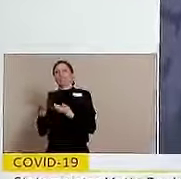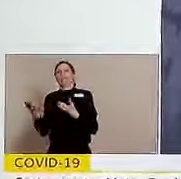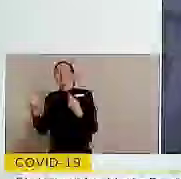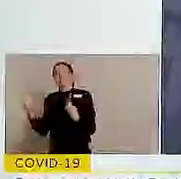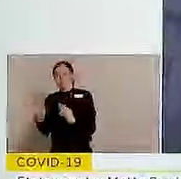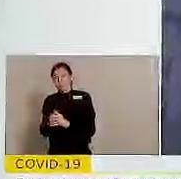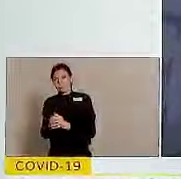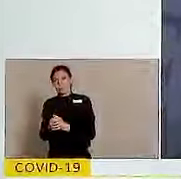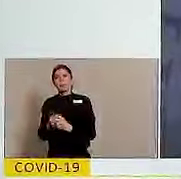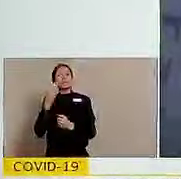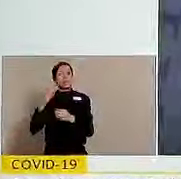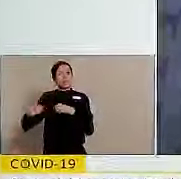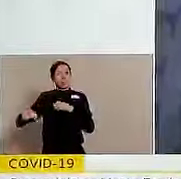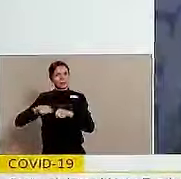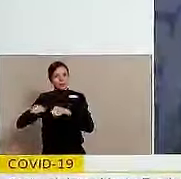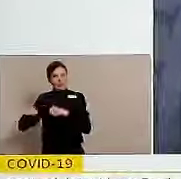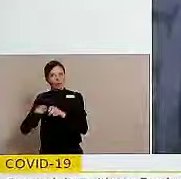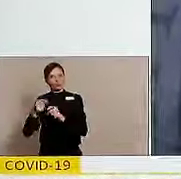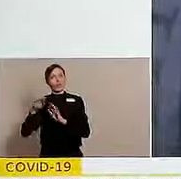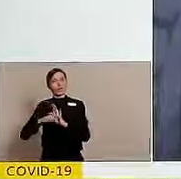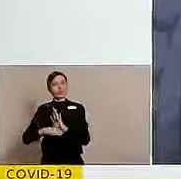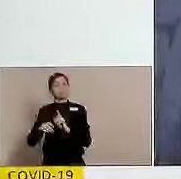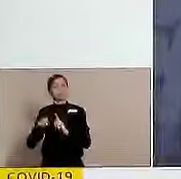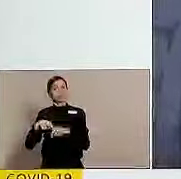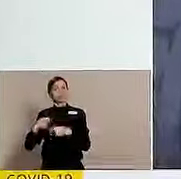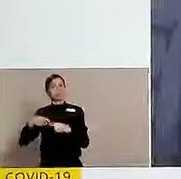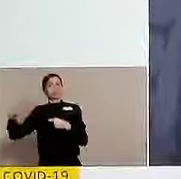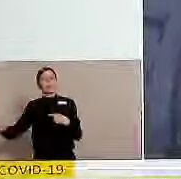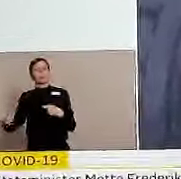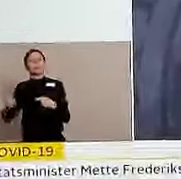أو في الحافلات.